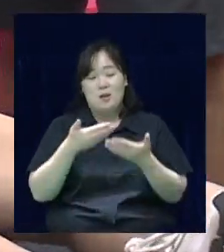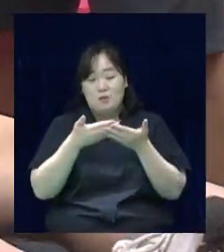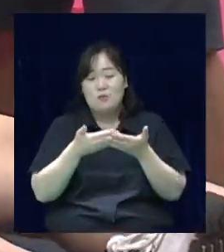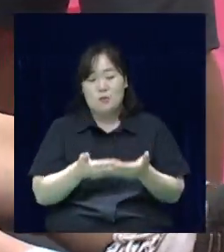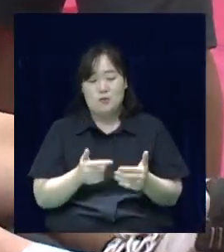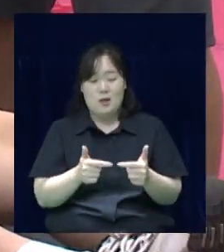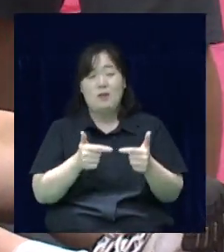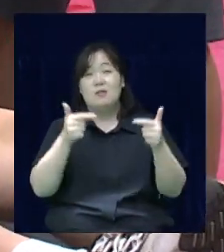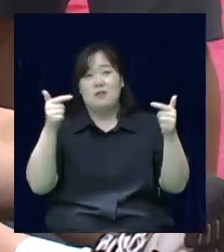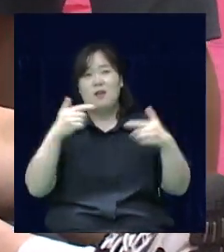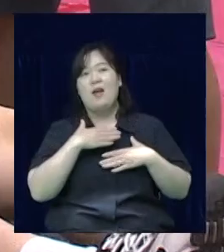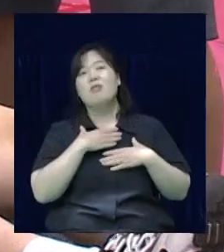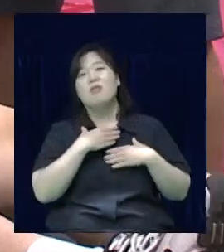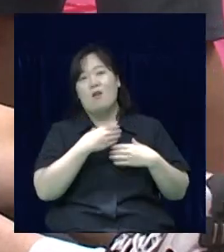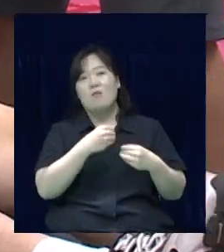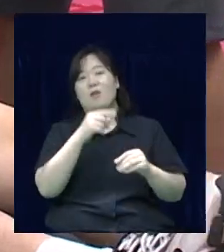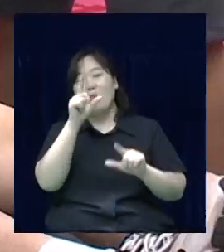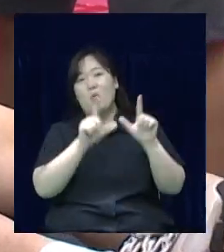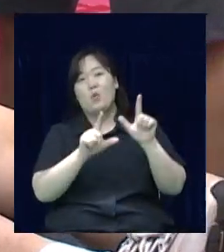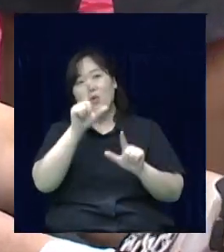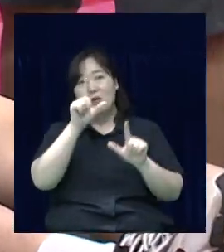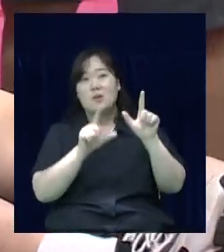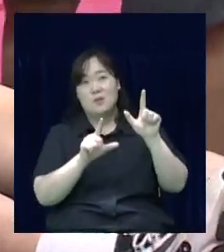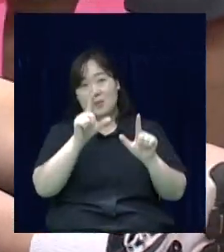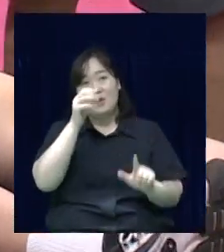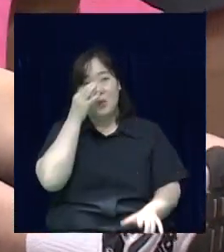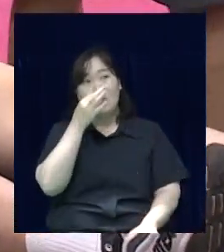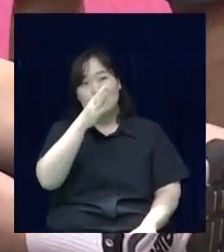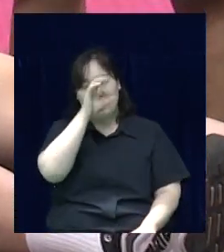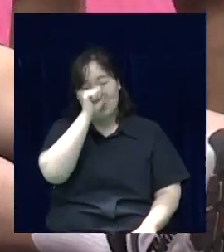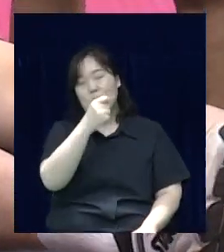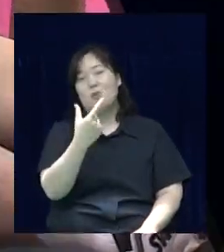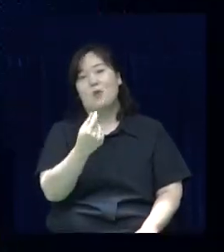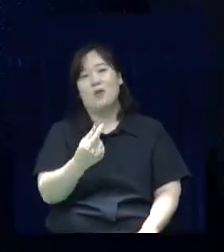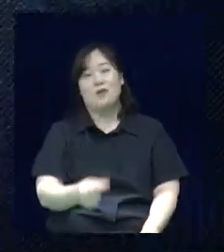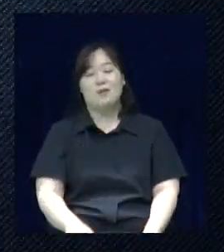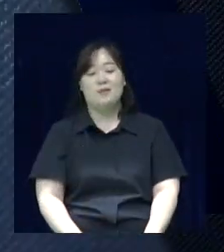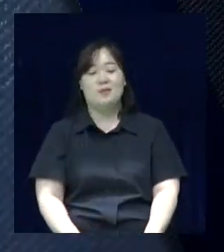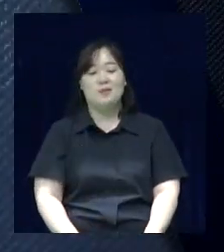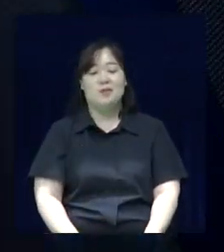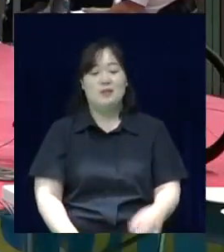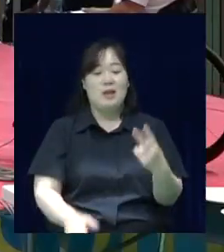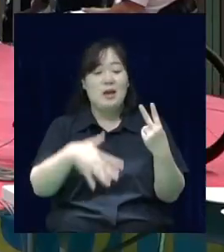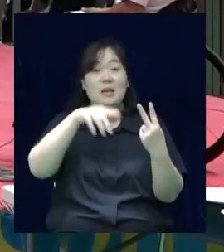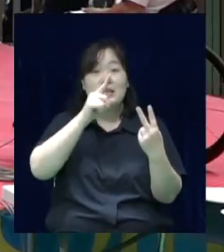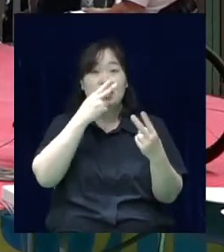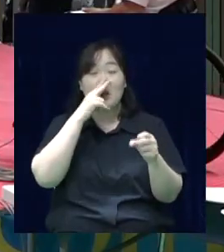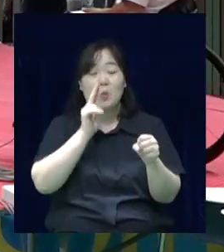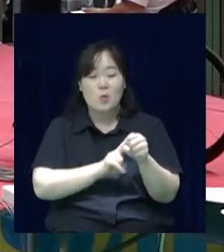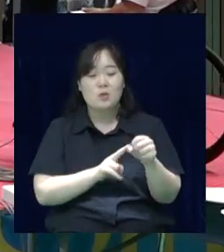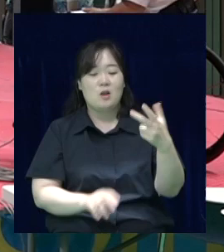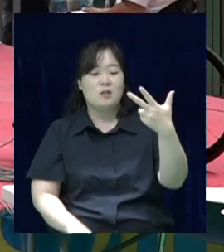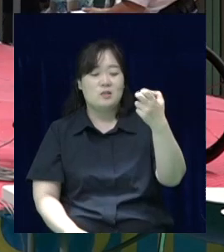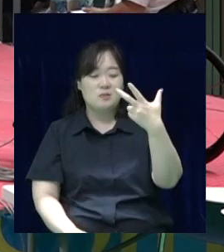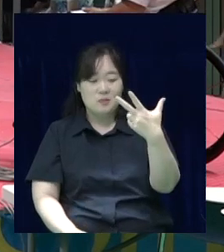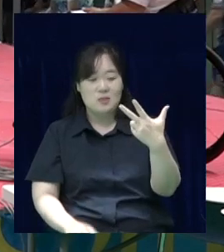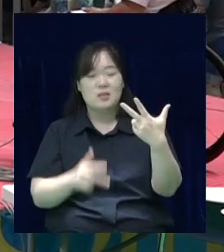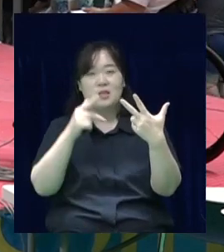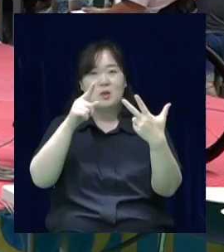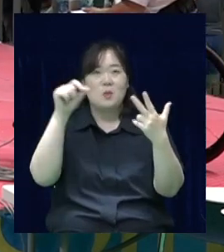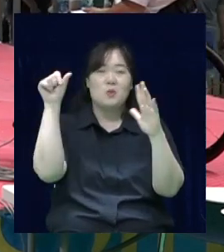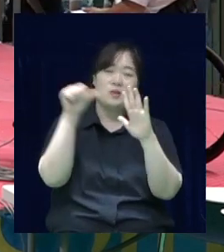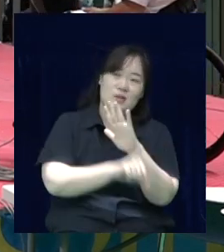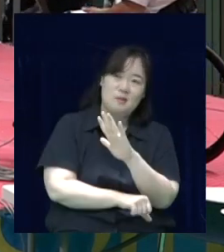늘려서 안정되게 올릴 수도 있습니다. 네. 예. 자, 이재관의 2차 시도 77kg은